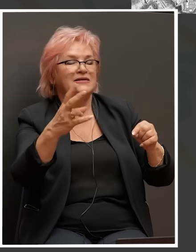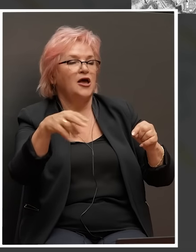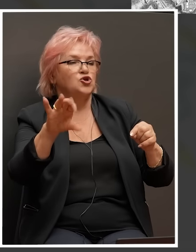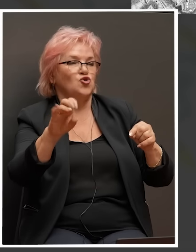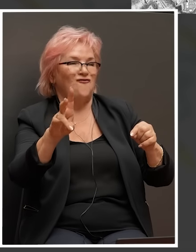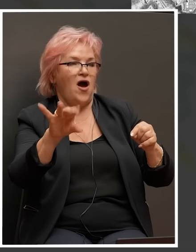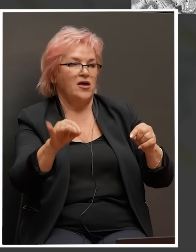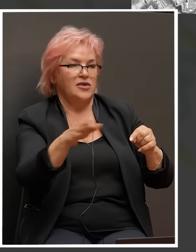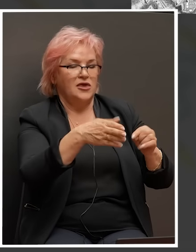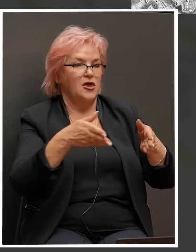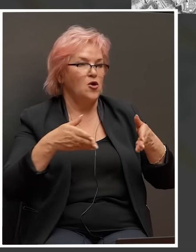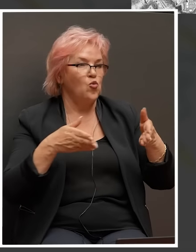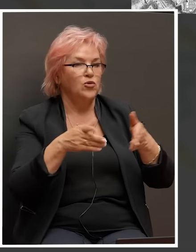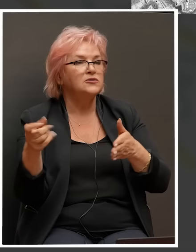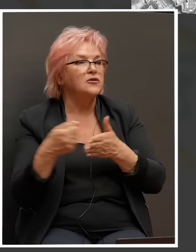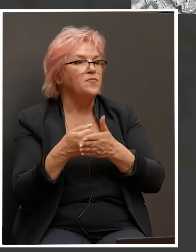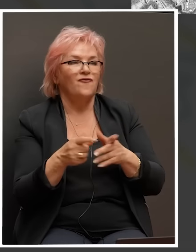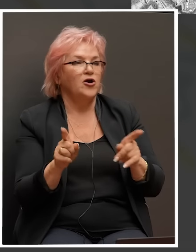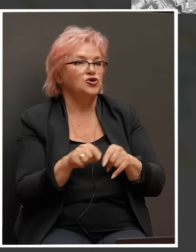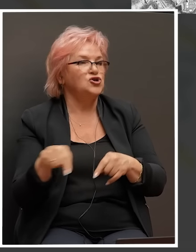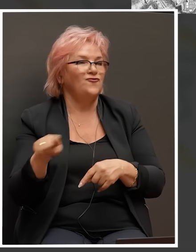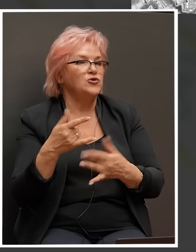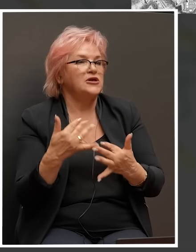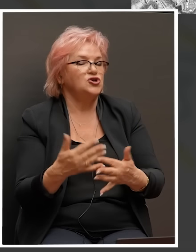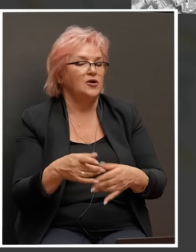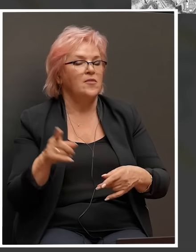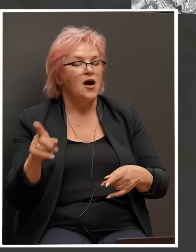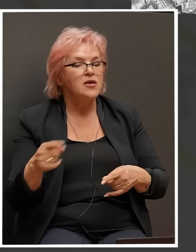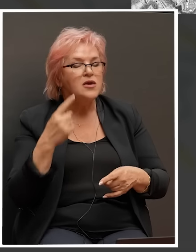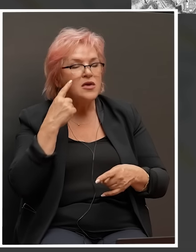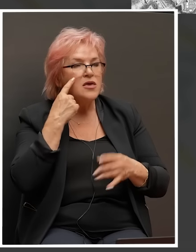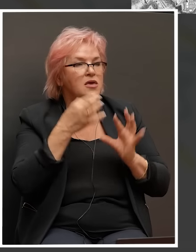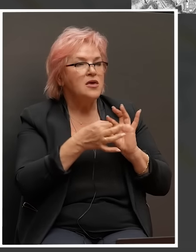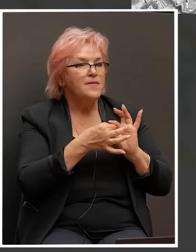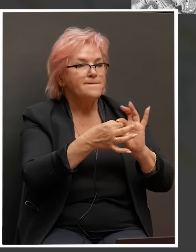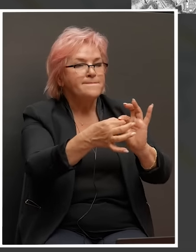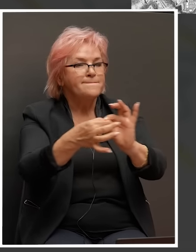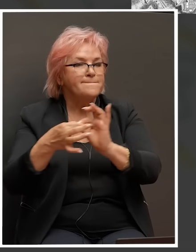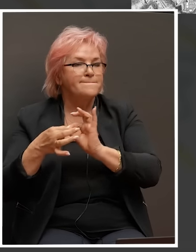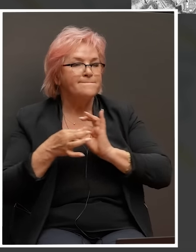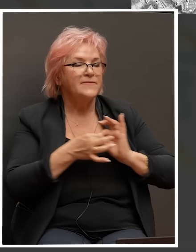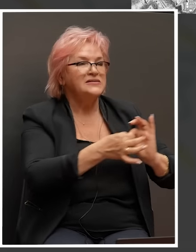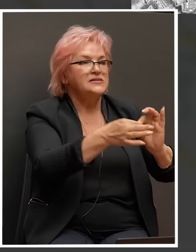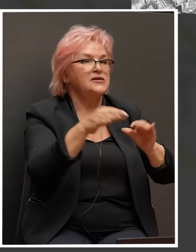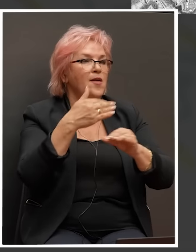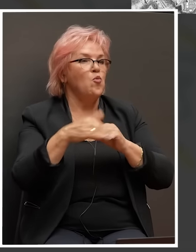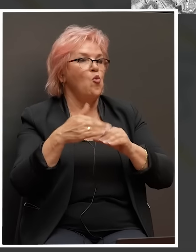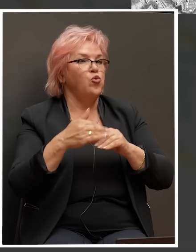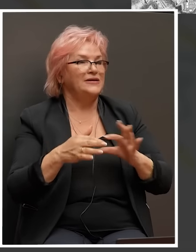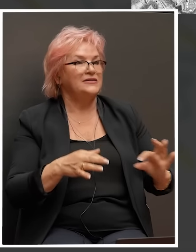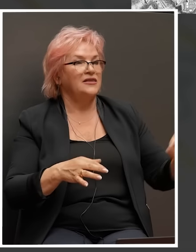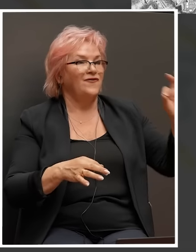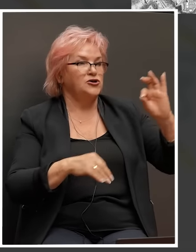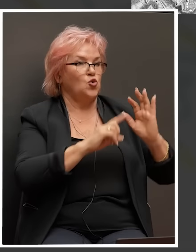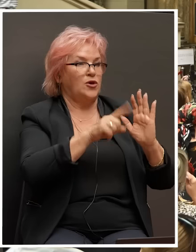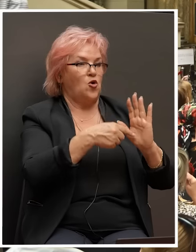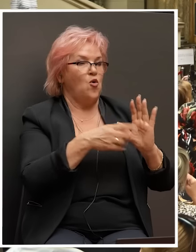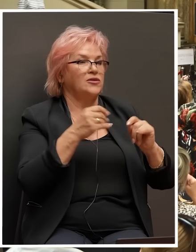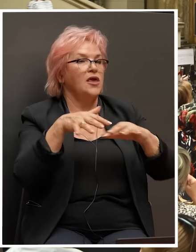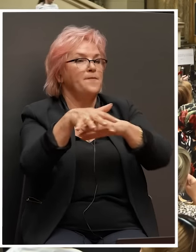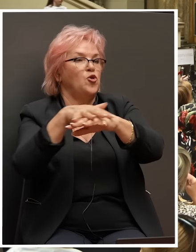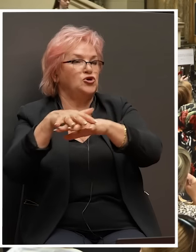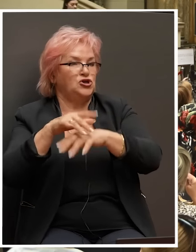Сан-Джованни. Чего они добиваются? Они создают систему улиц на востоке города и площадей. Чтобы